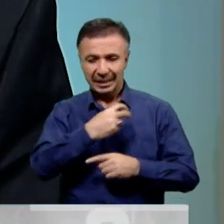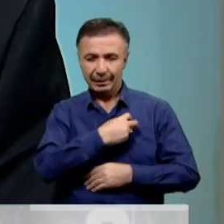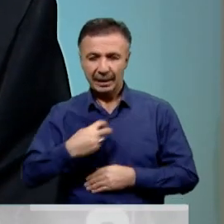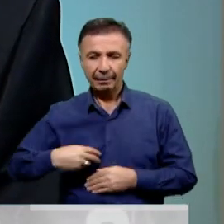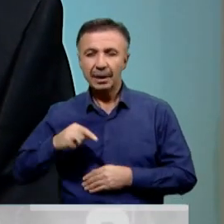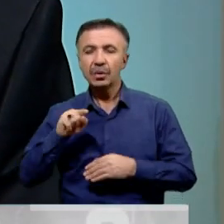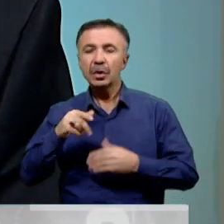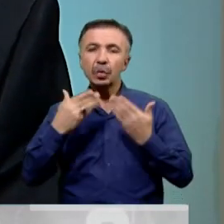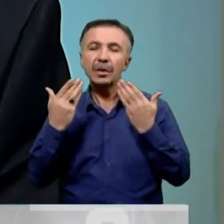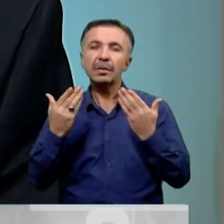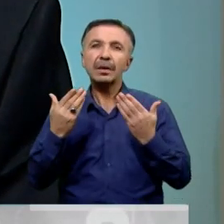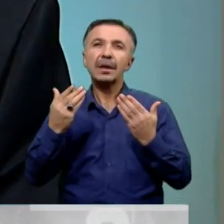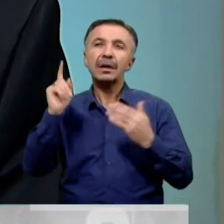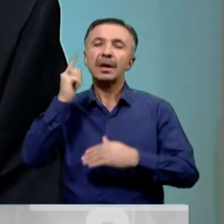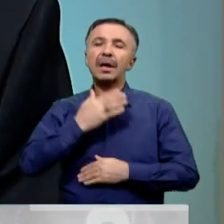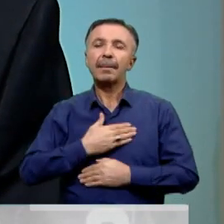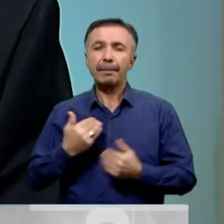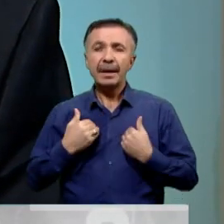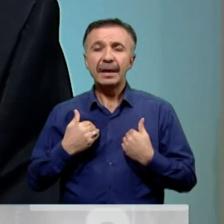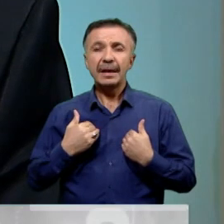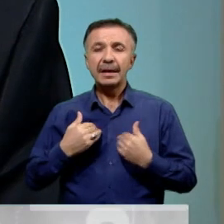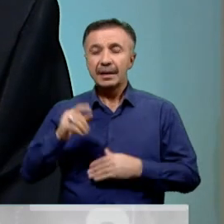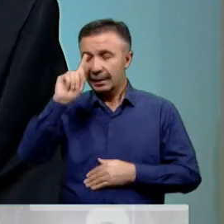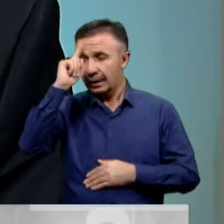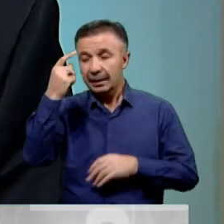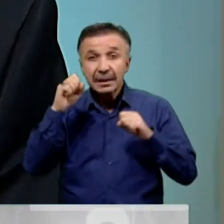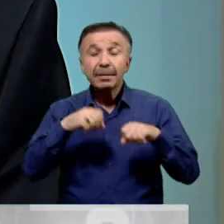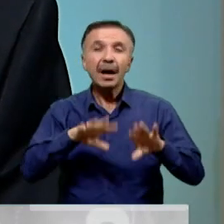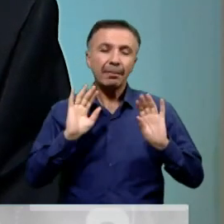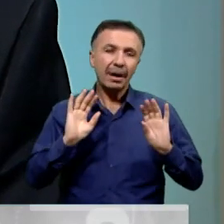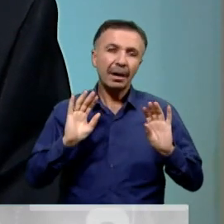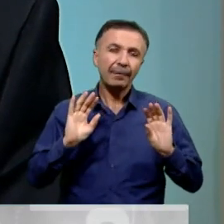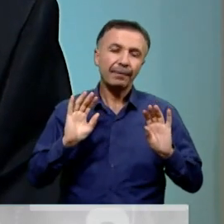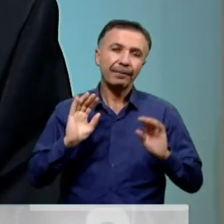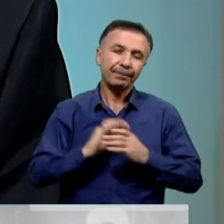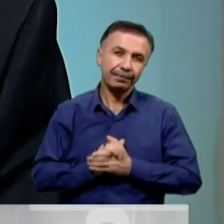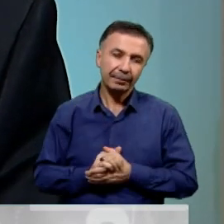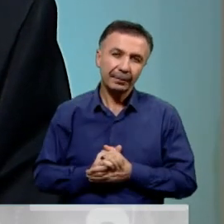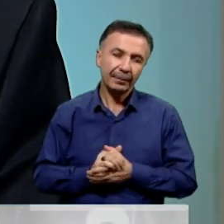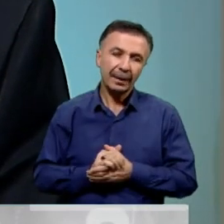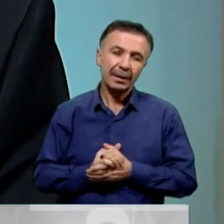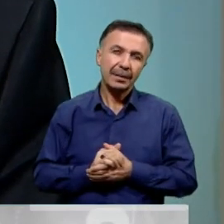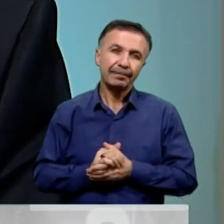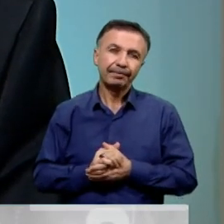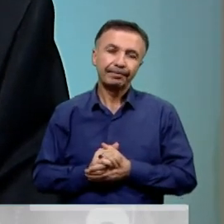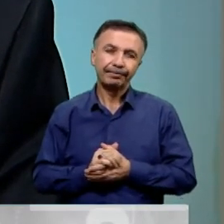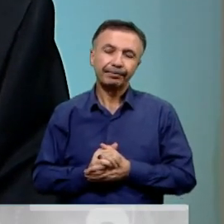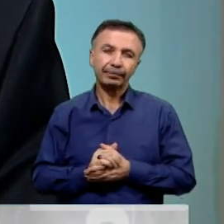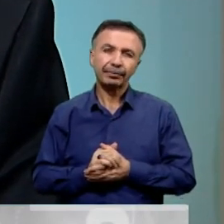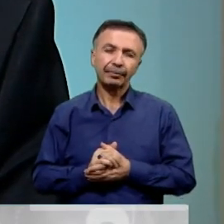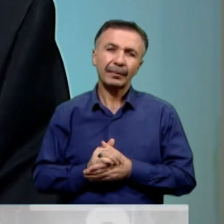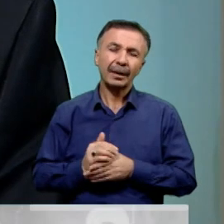Yani ya Rab beni yalnız bırakma diyor. Sen gerçi kalanların yani